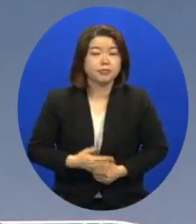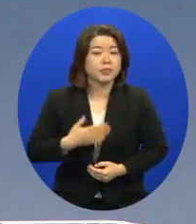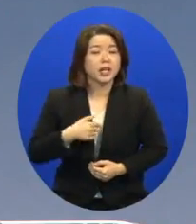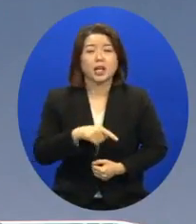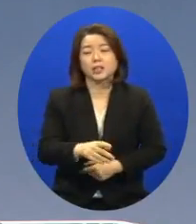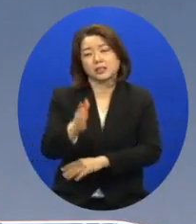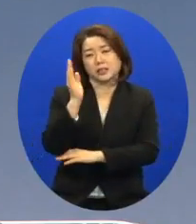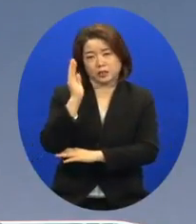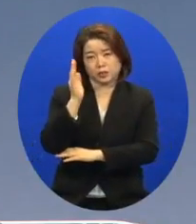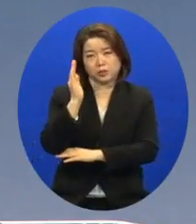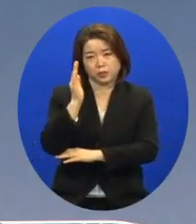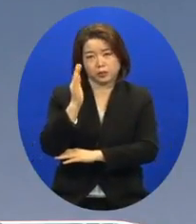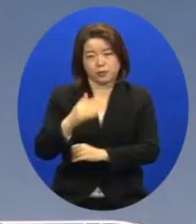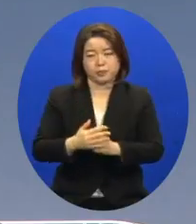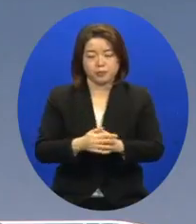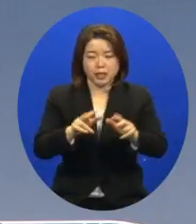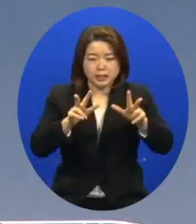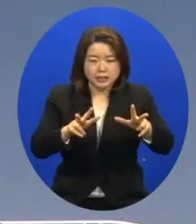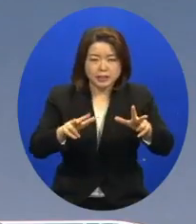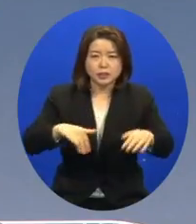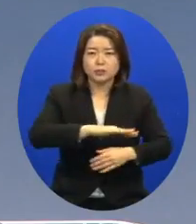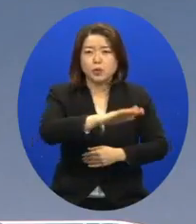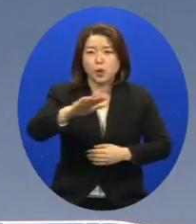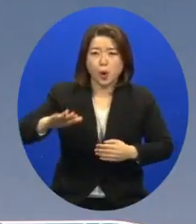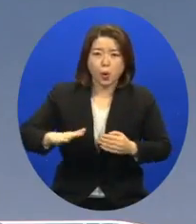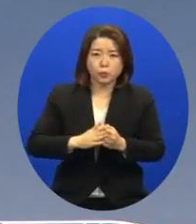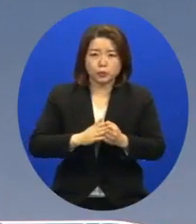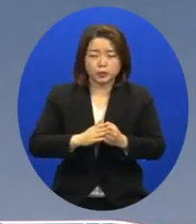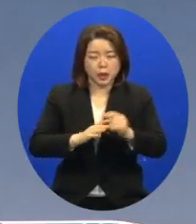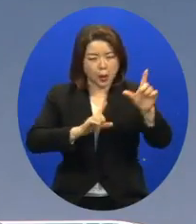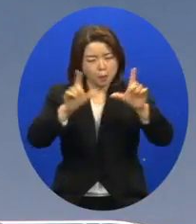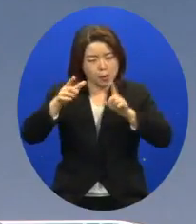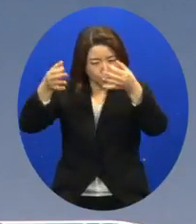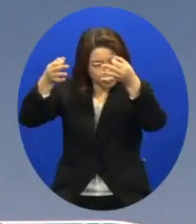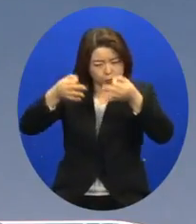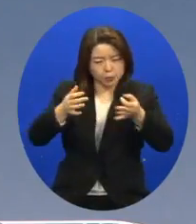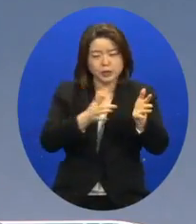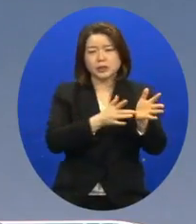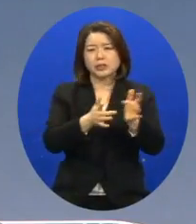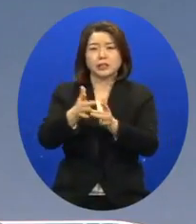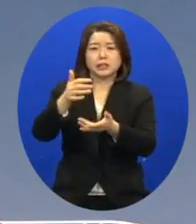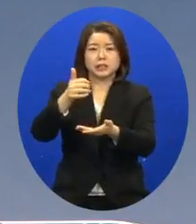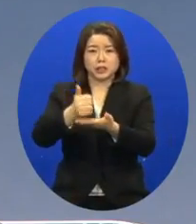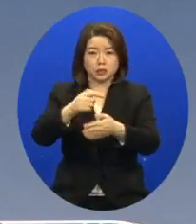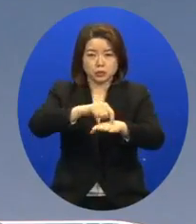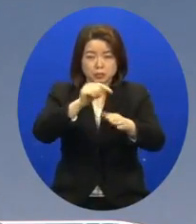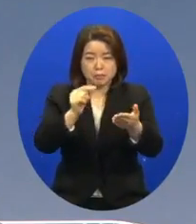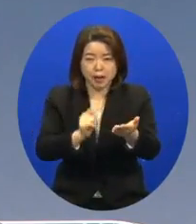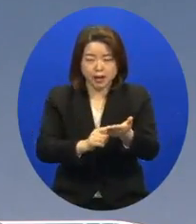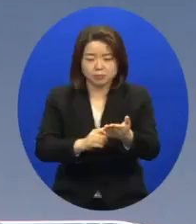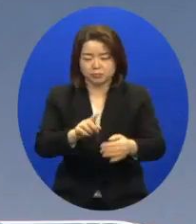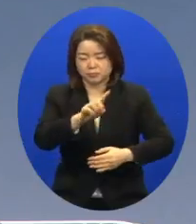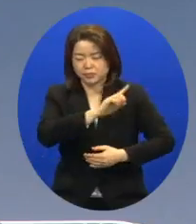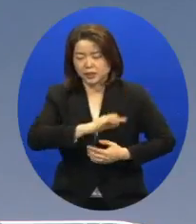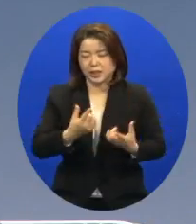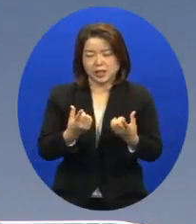설교가 지금 현재 우리를 보시는 예수님의 마음을 가장 비슷하게 담아내고 있는